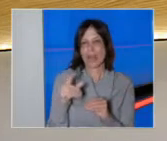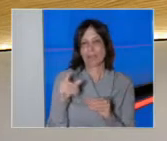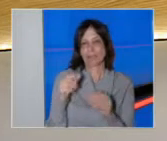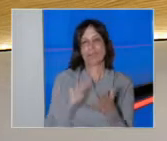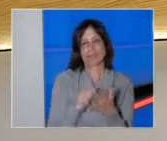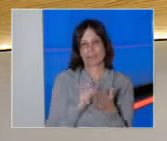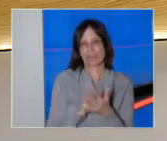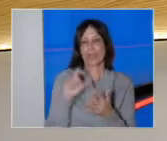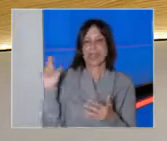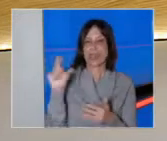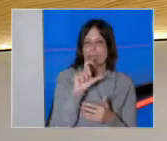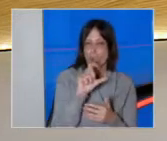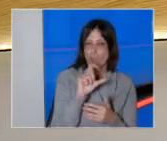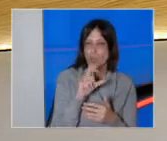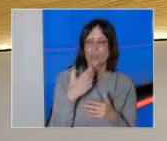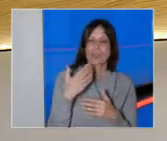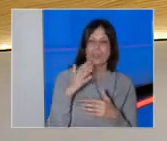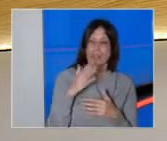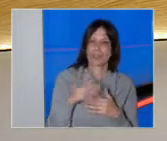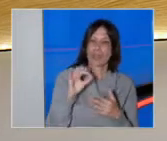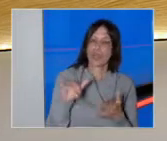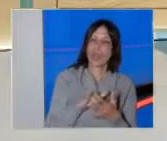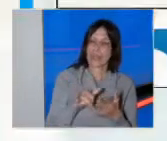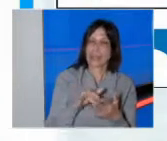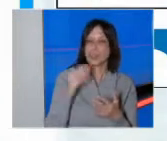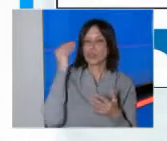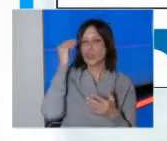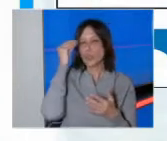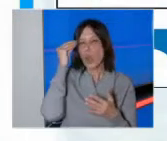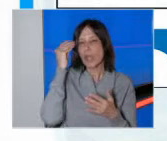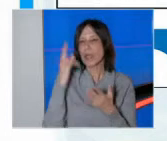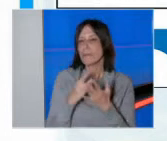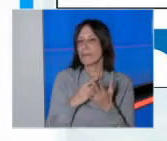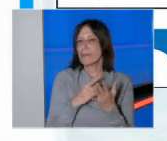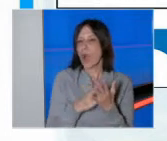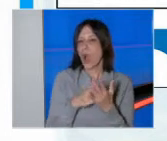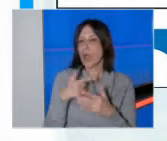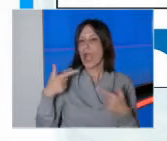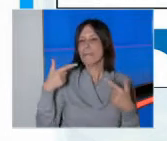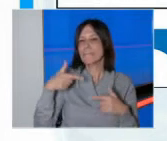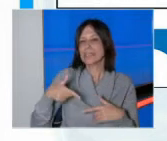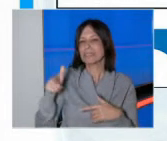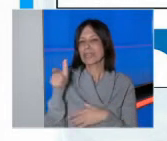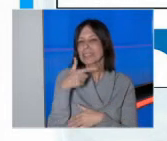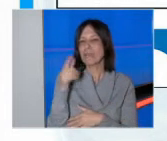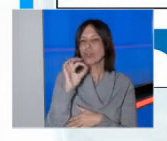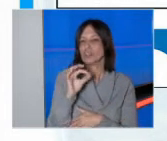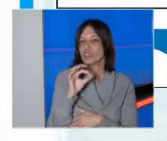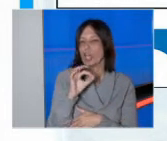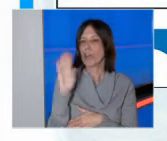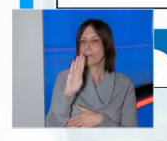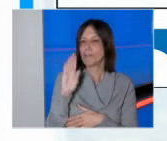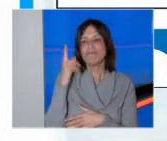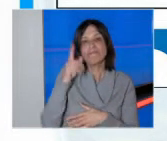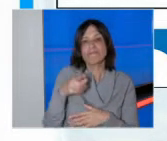אחרונות וויינט, לכתב הפוליטי ליובל קרני, שמצייץ כך, זוכרים את חוק המצאות של נתניהו? הבוקר אנחנו מדווחים בידיעות אחרונות שלא